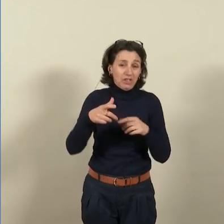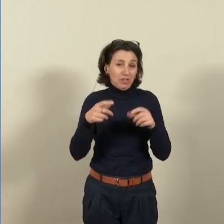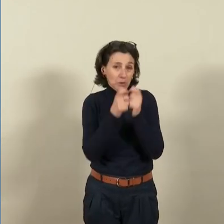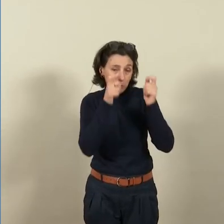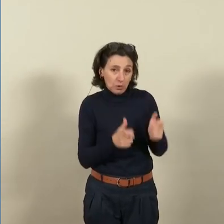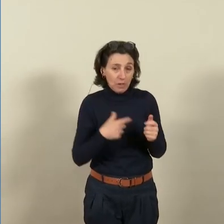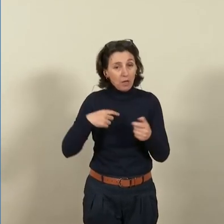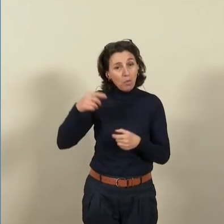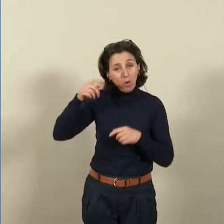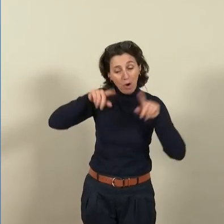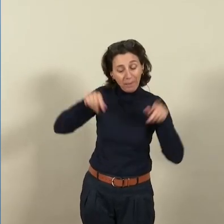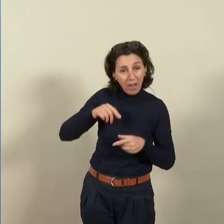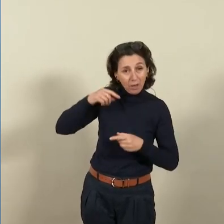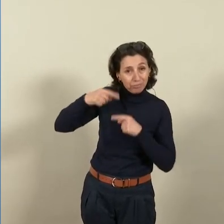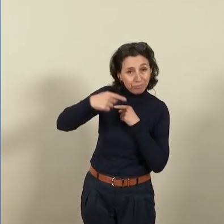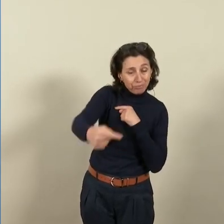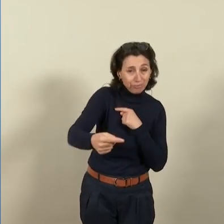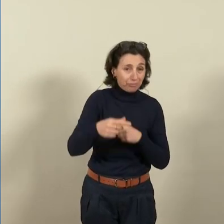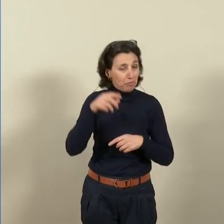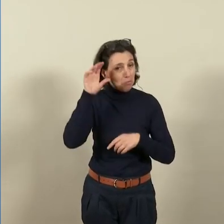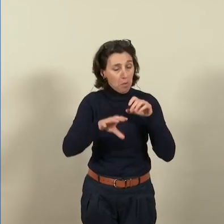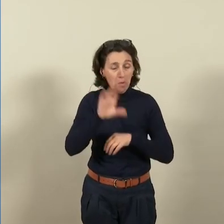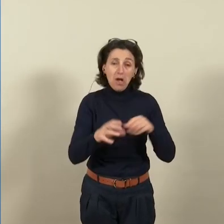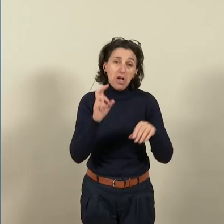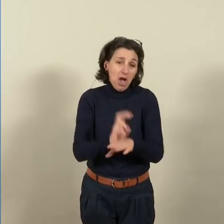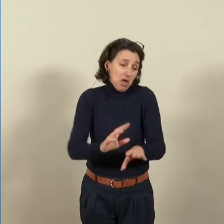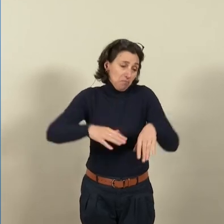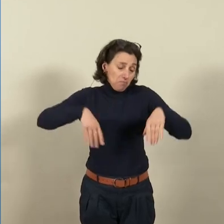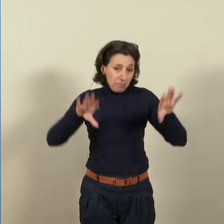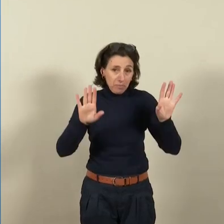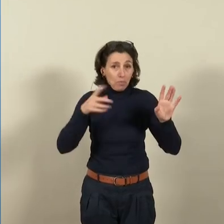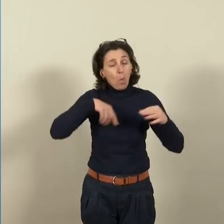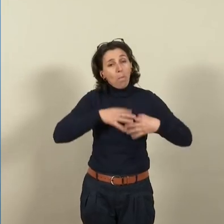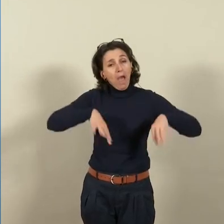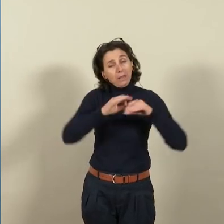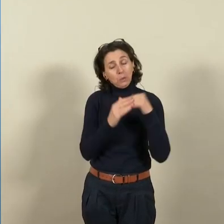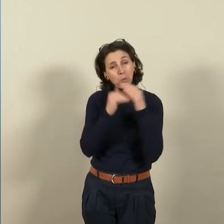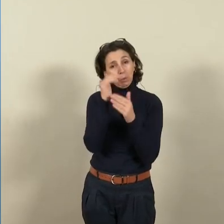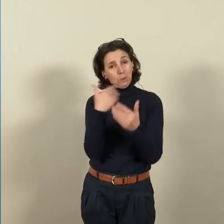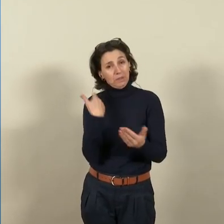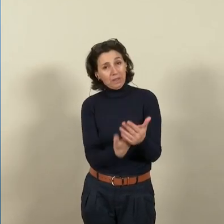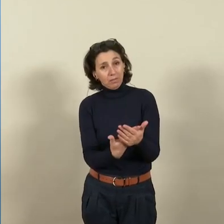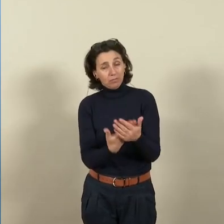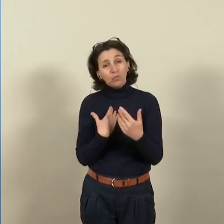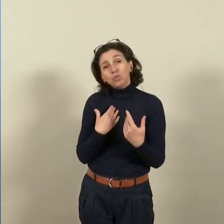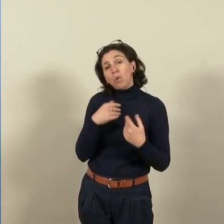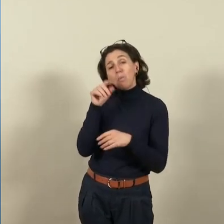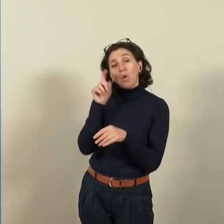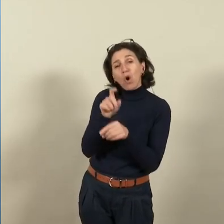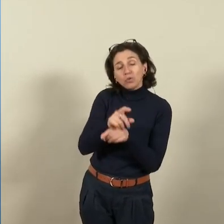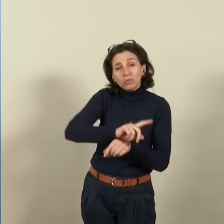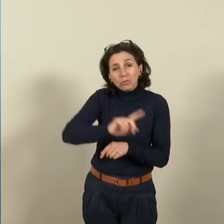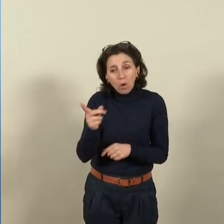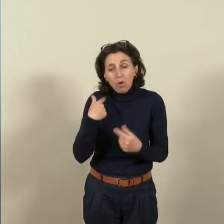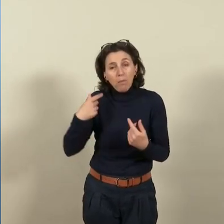bâti dans notre pays on ne vous en voudra pas de on ne nous en voudra pas de préférer nous appuyer sur l'expertise de celles et